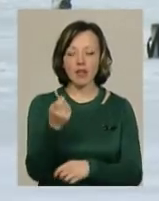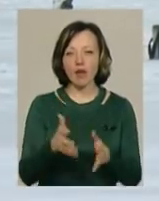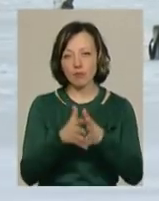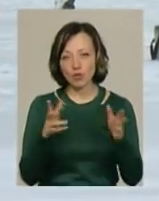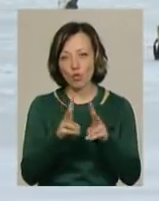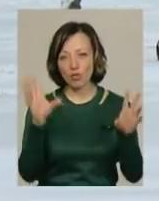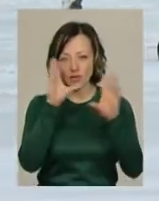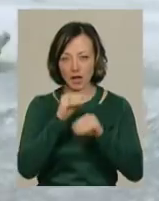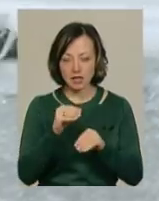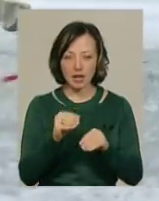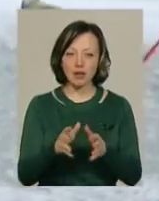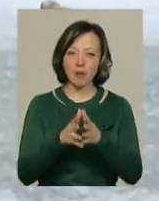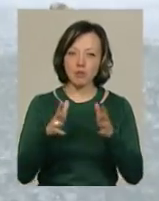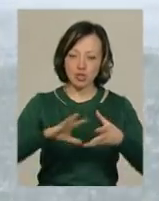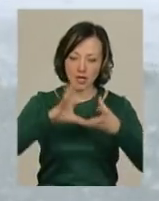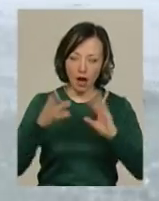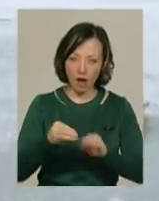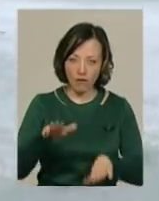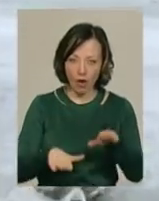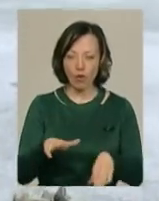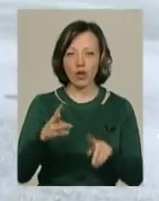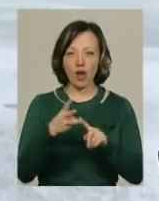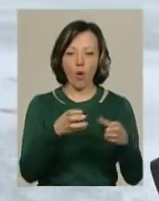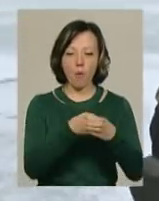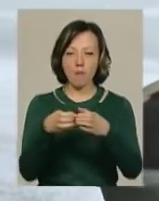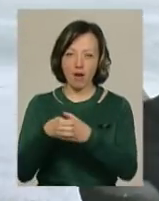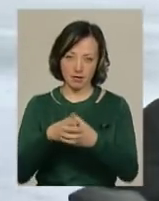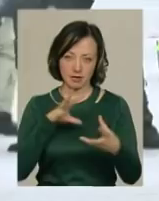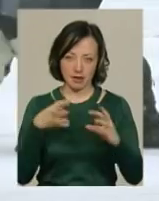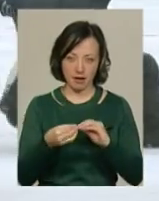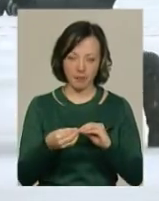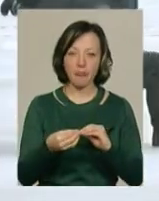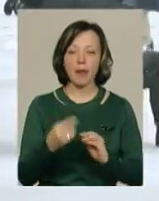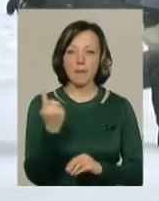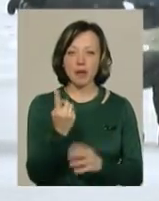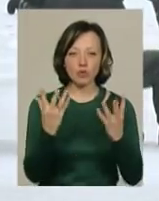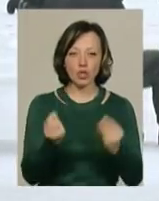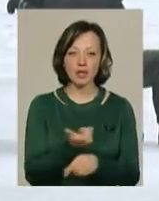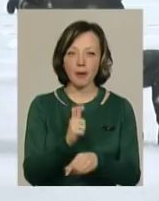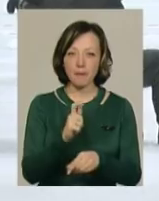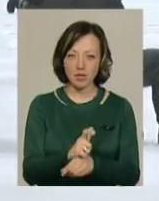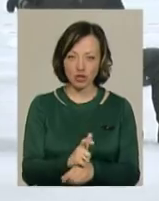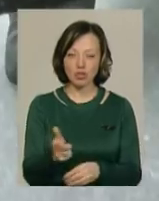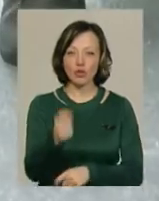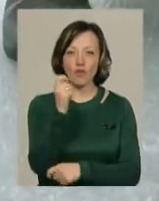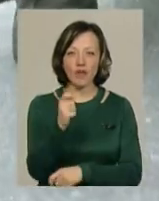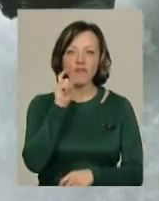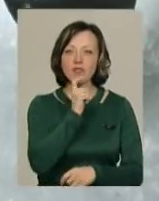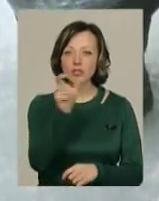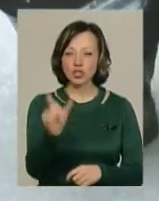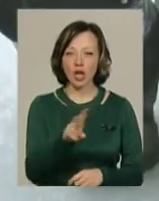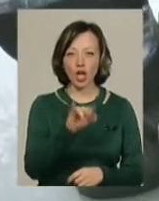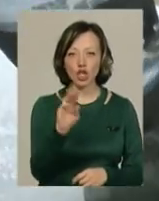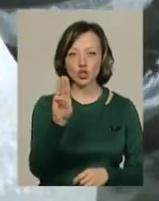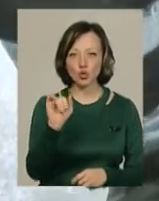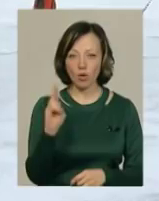рибину, кому вдасться зловити найбільшу загальну вагу риби та командні за тими ж показниками. Першого дня найбільше плотви й окунів зловив вінничанин Валерій